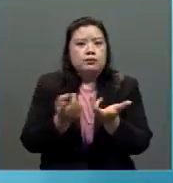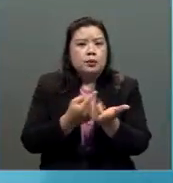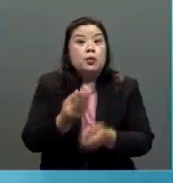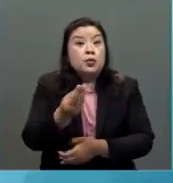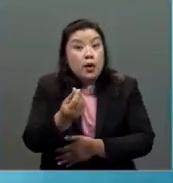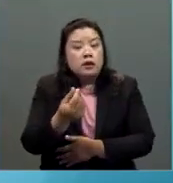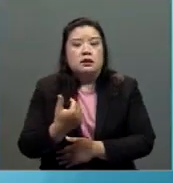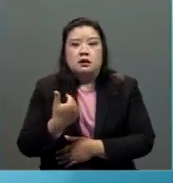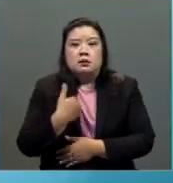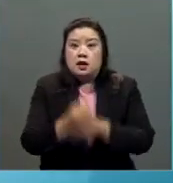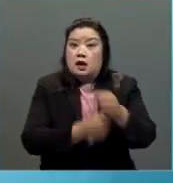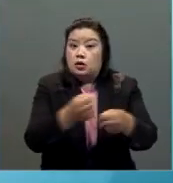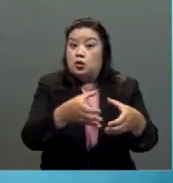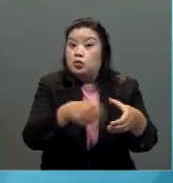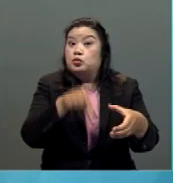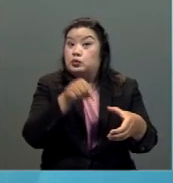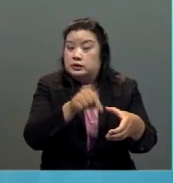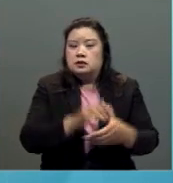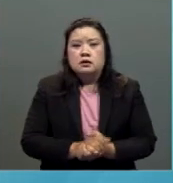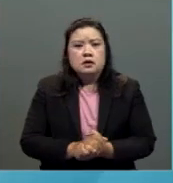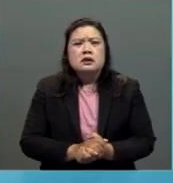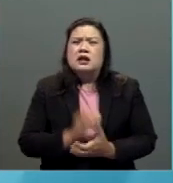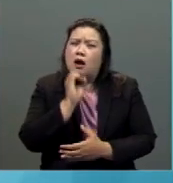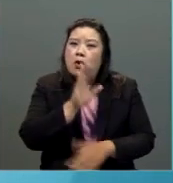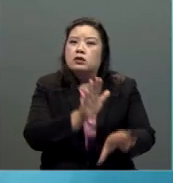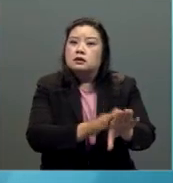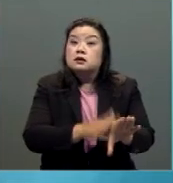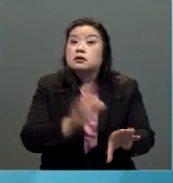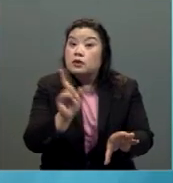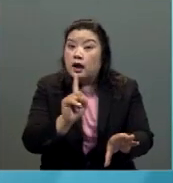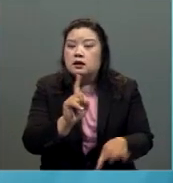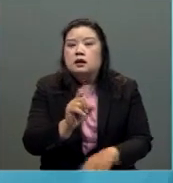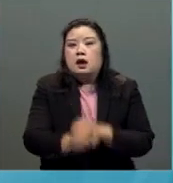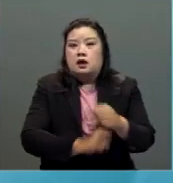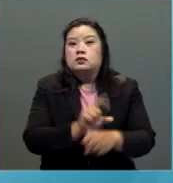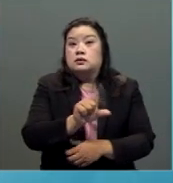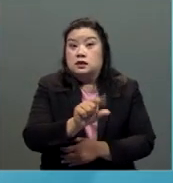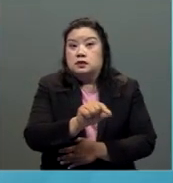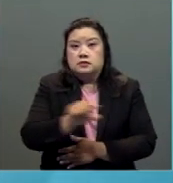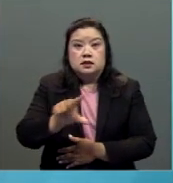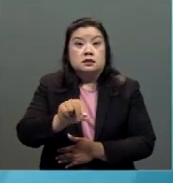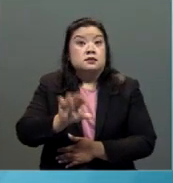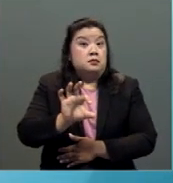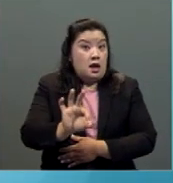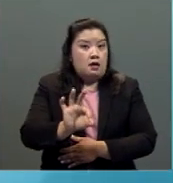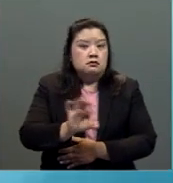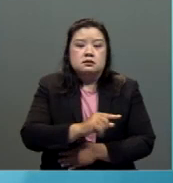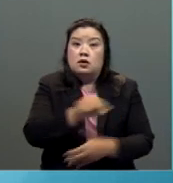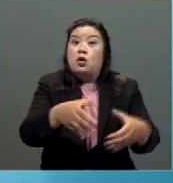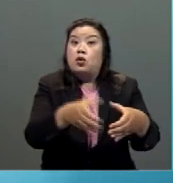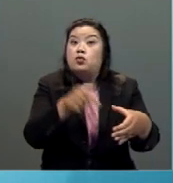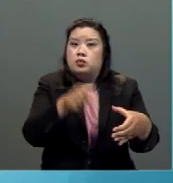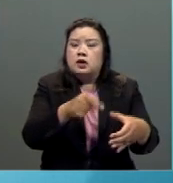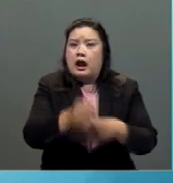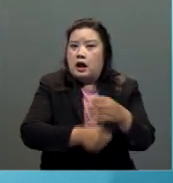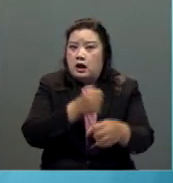อยู่ในกลุ่มอายุนะครับที่เราบอกกันบ่อยๆก็คือ20ถึง39ปียังเป็นกลุ่มวัยทำงาน